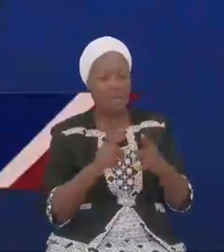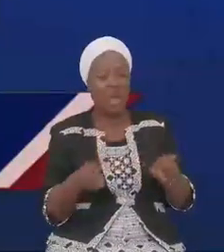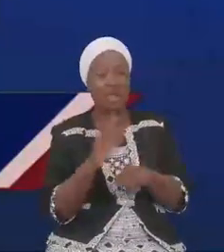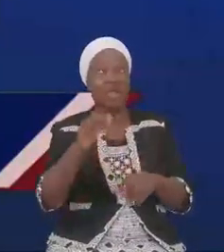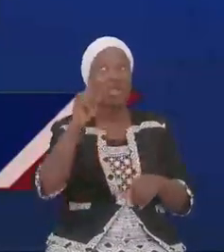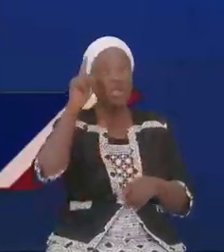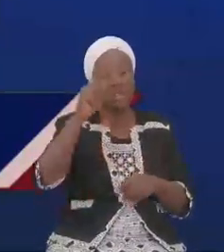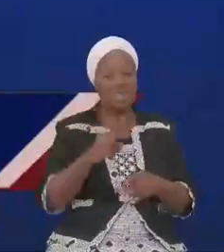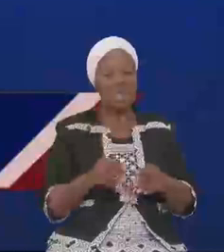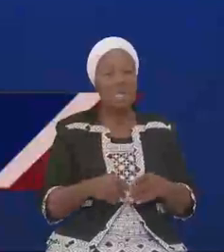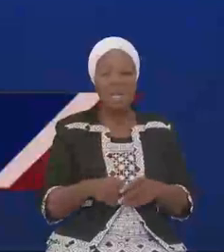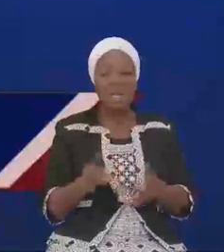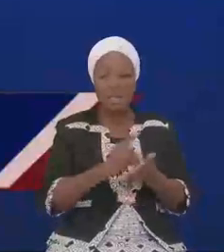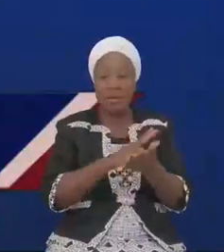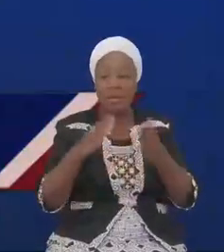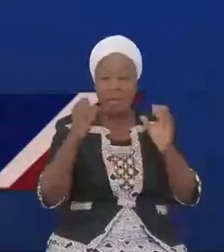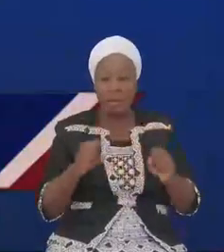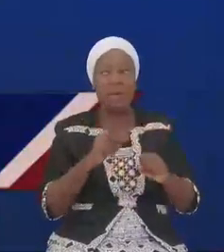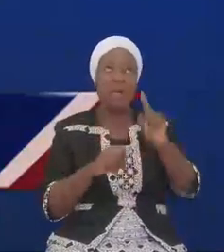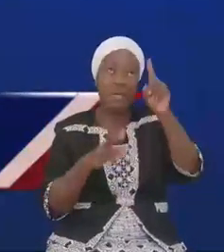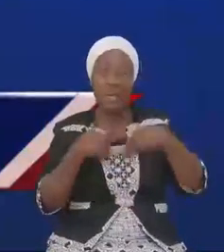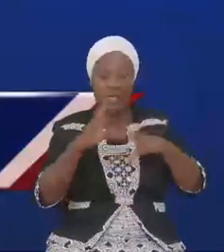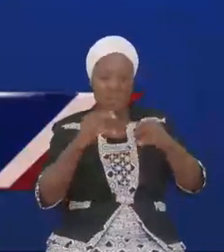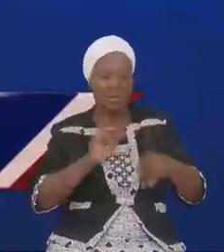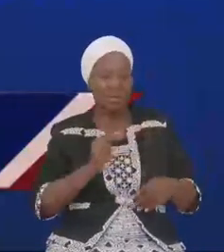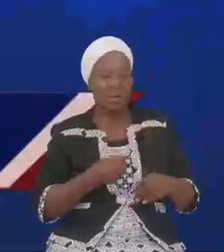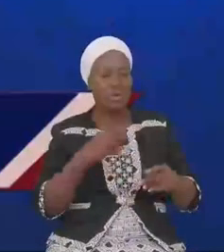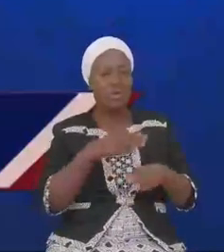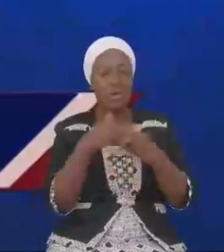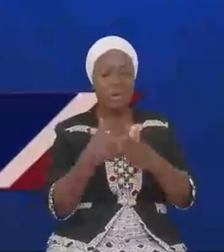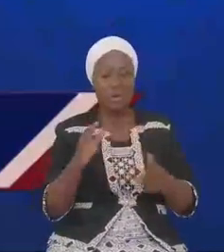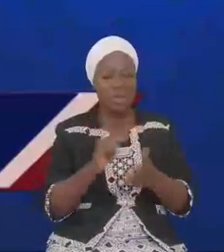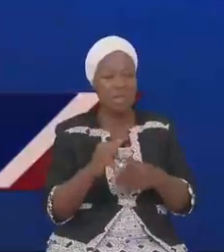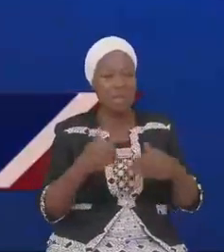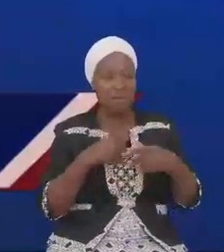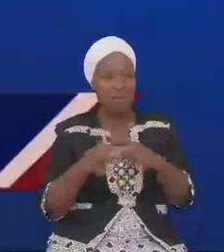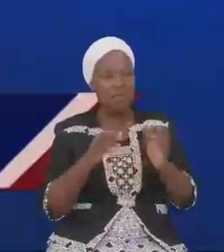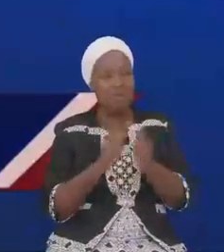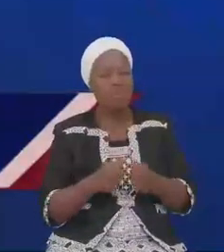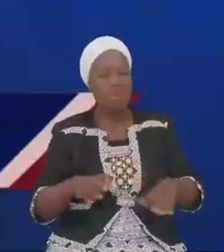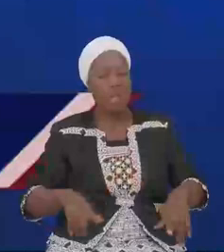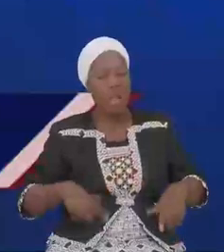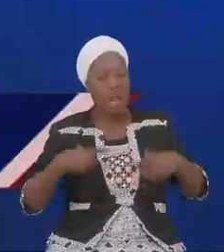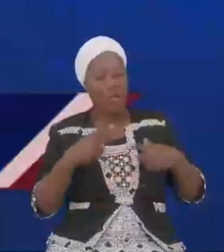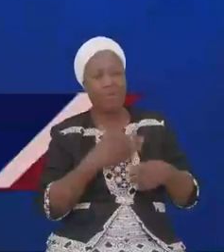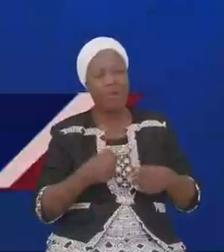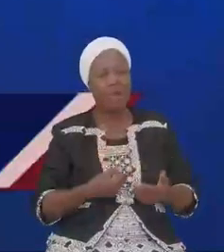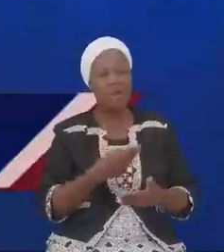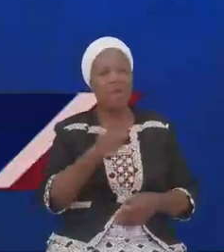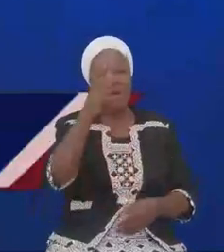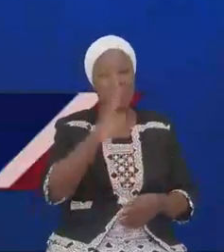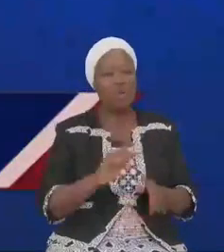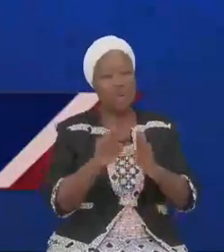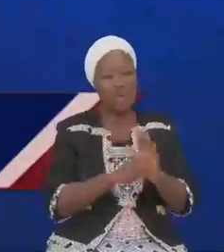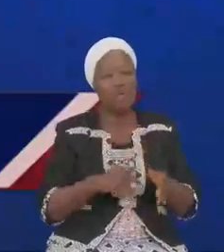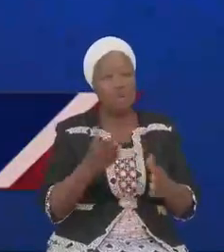nous a donné tout ce qui contribue à la vie. Ouais, c'est la portion que nous avons dans le Seigneur. Tout ce qui contribue à la vie, à la piété, au